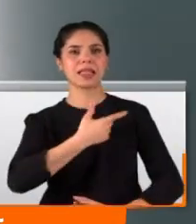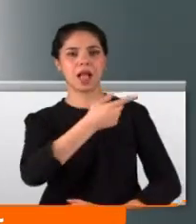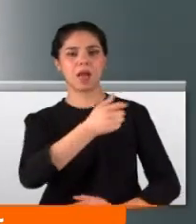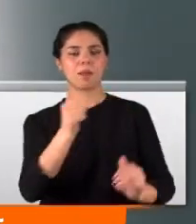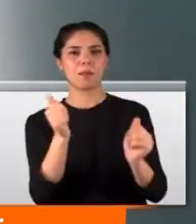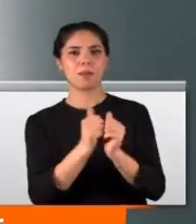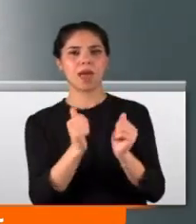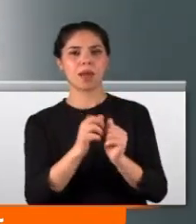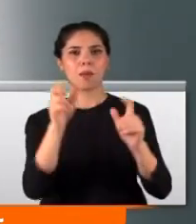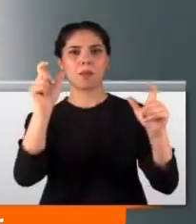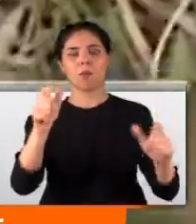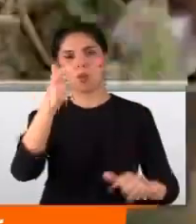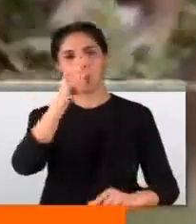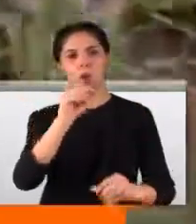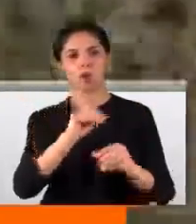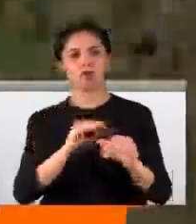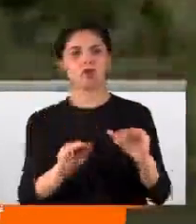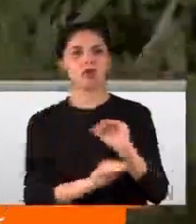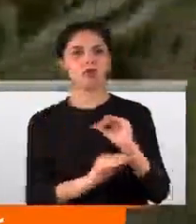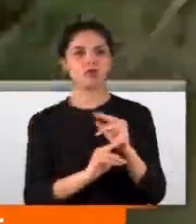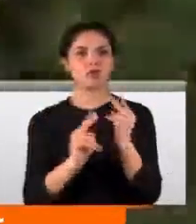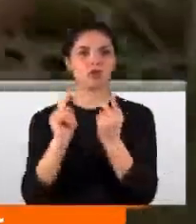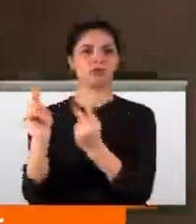Portekiz'deki Bir köyde yaşıyor